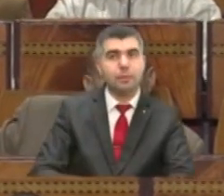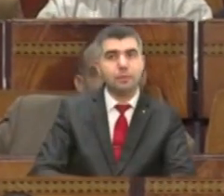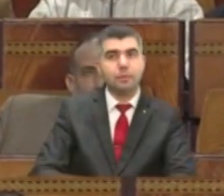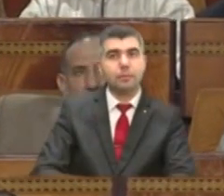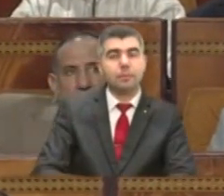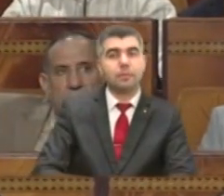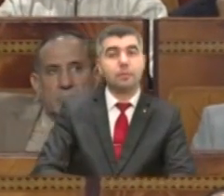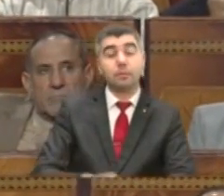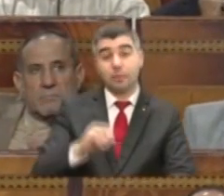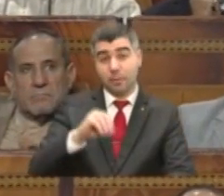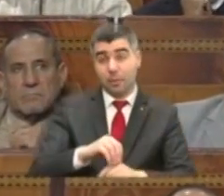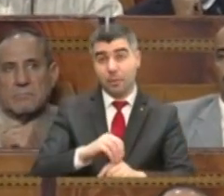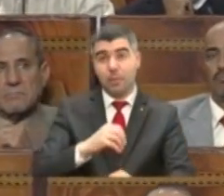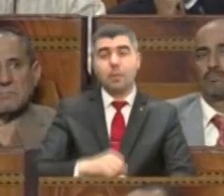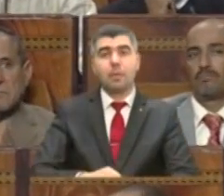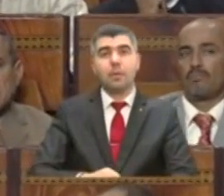الصحية، لأنه